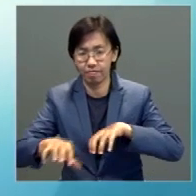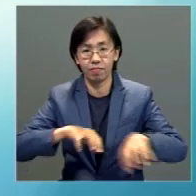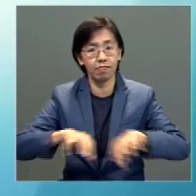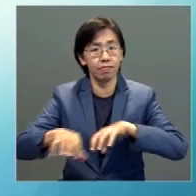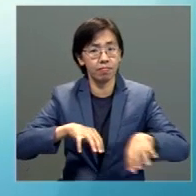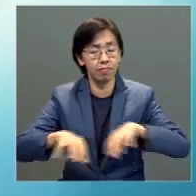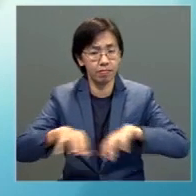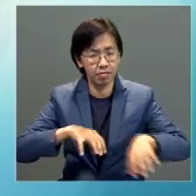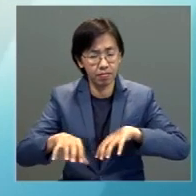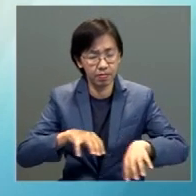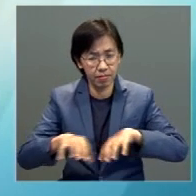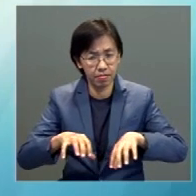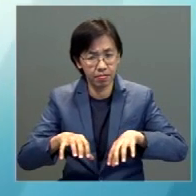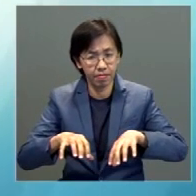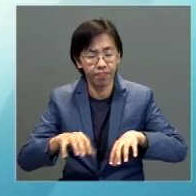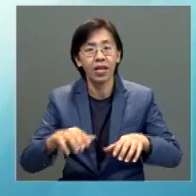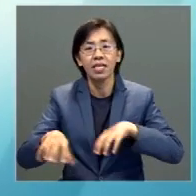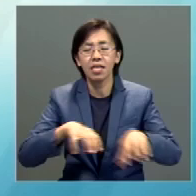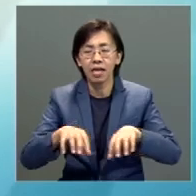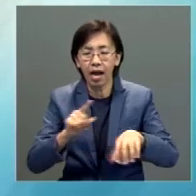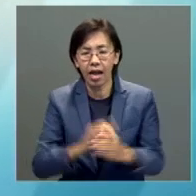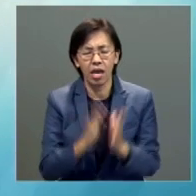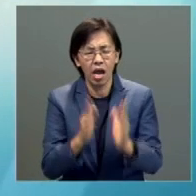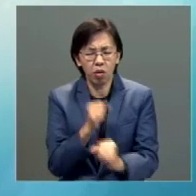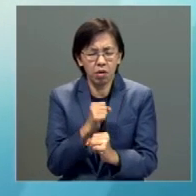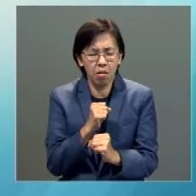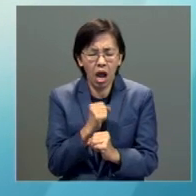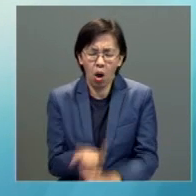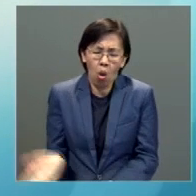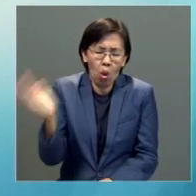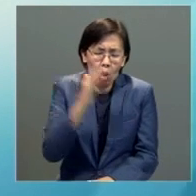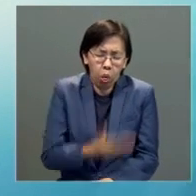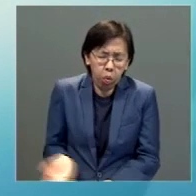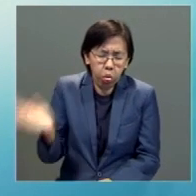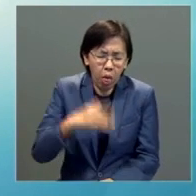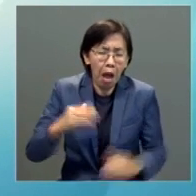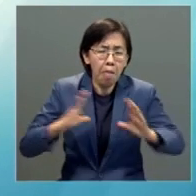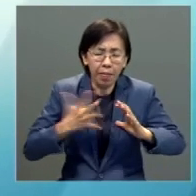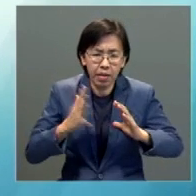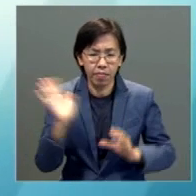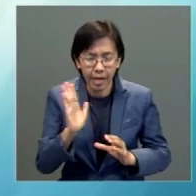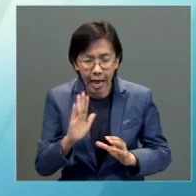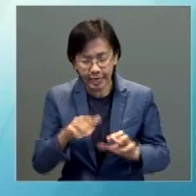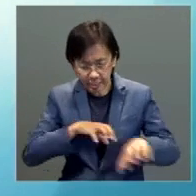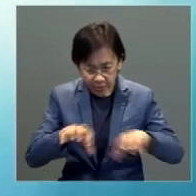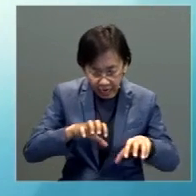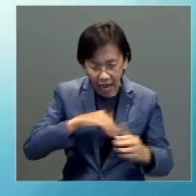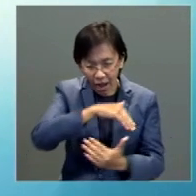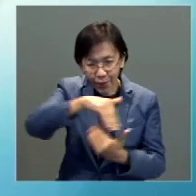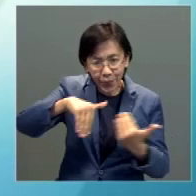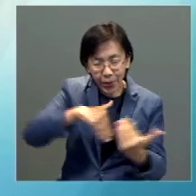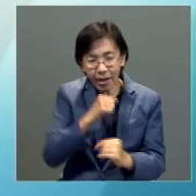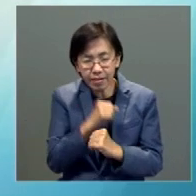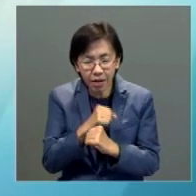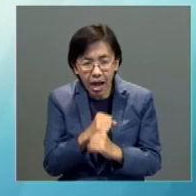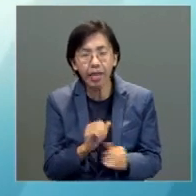เรื่องของการหมุนเวียนให้ได้พักบ้างให้ได้ดูแลในเรื่องของชีวิตความ